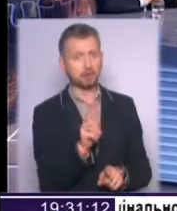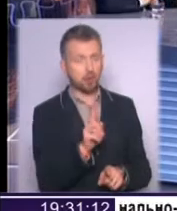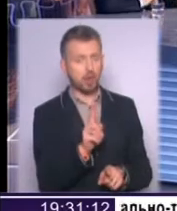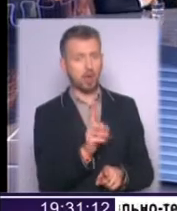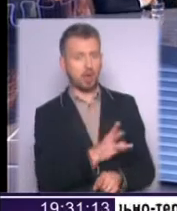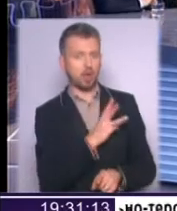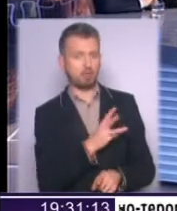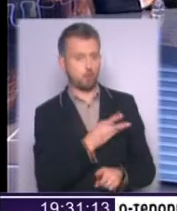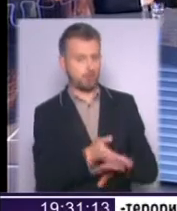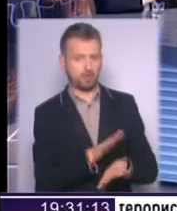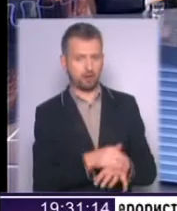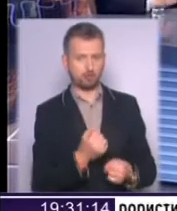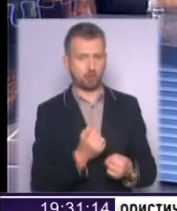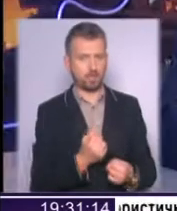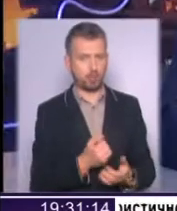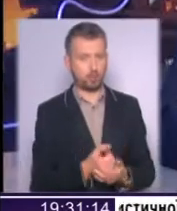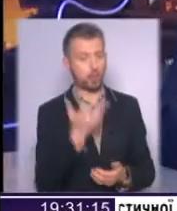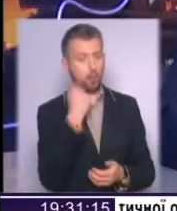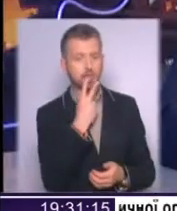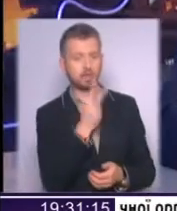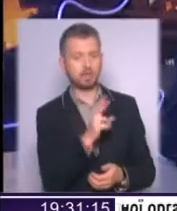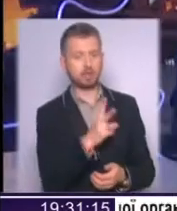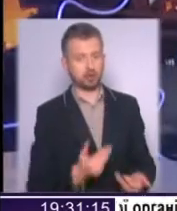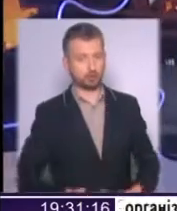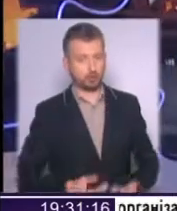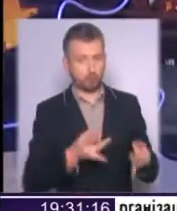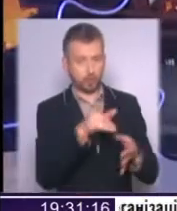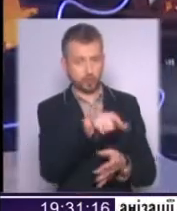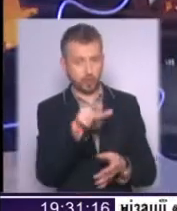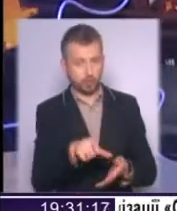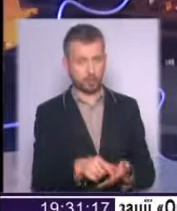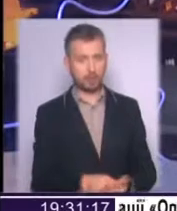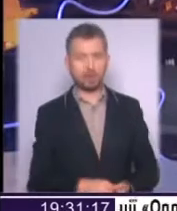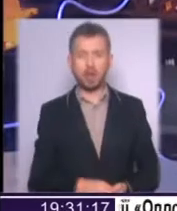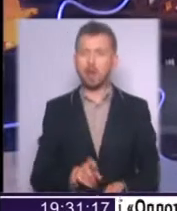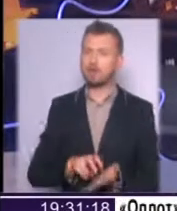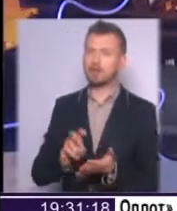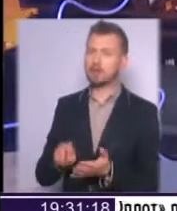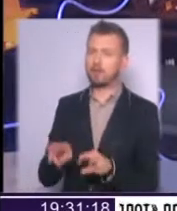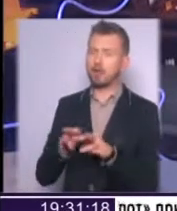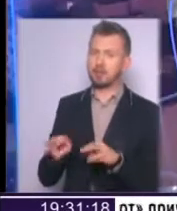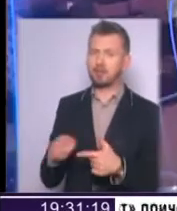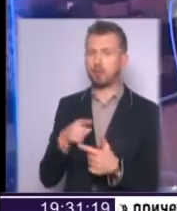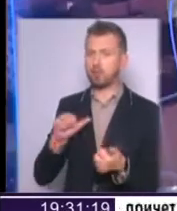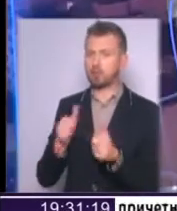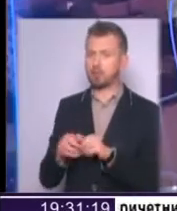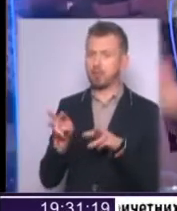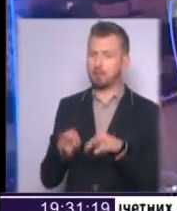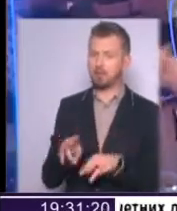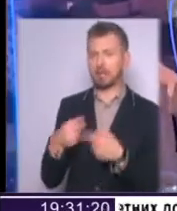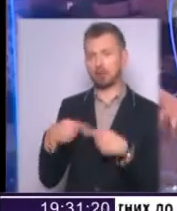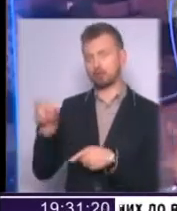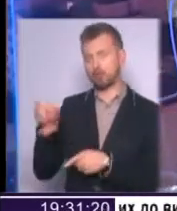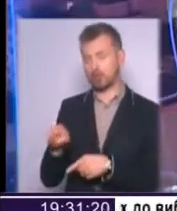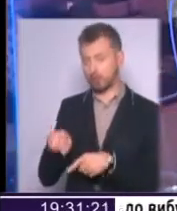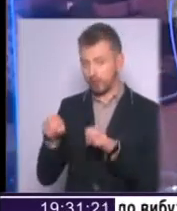емоції дуже важко утримувати. Ну, логічно. Коли дивишся на те, як живуть прості люди. І отже, я вам хочу сказати. Відставка міністра або заміна міністра на іншу. Головне, вона вирішить